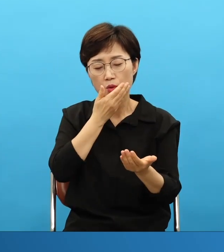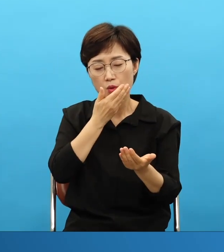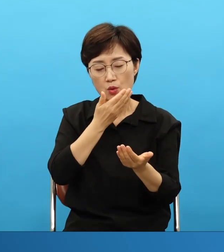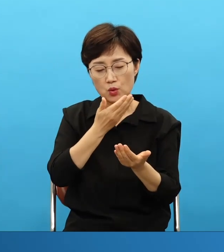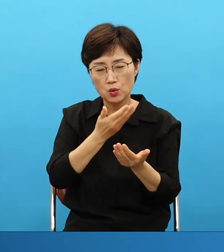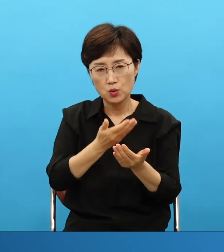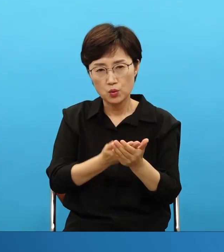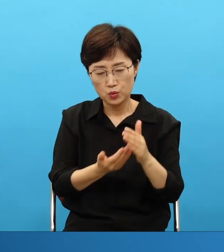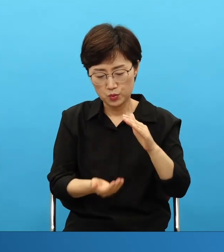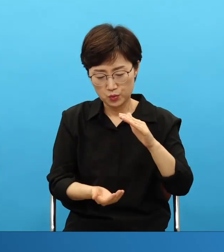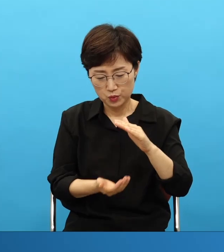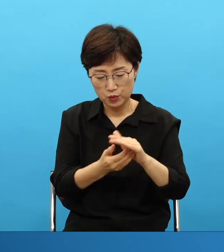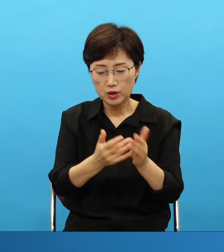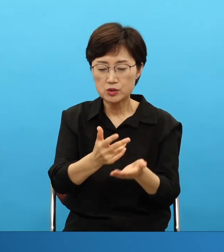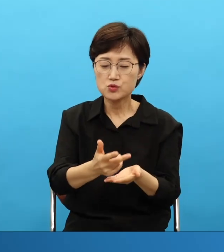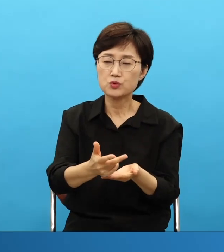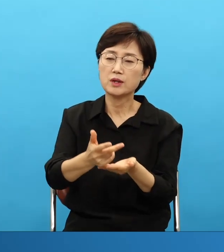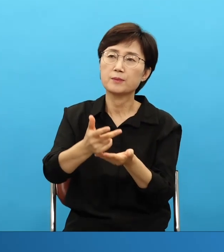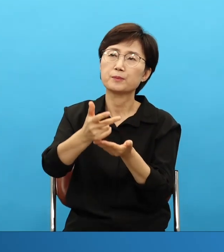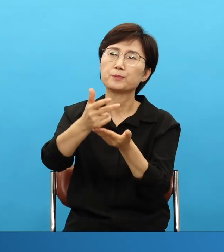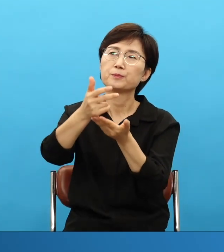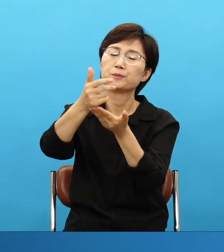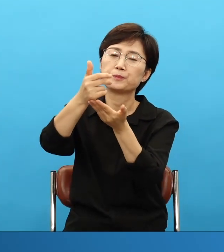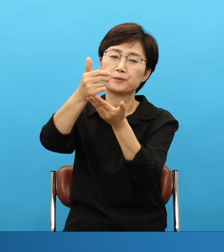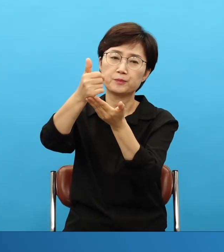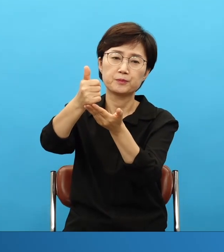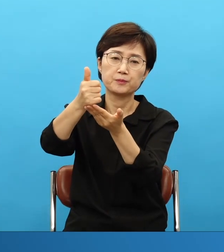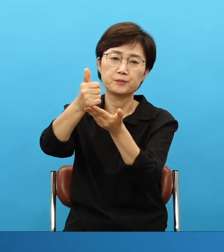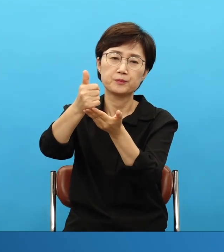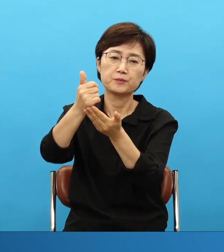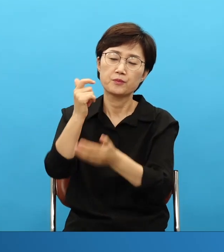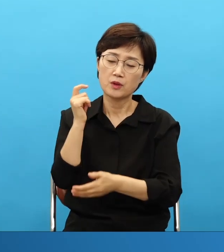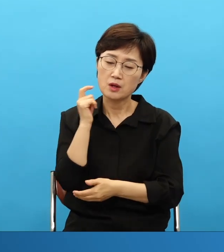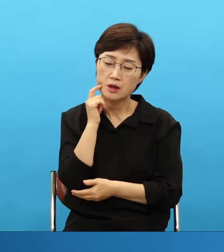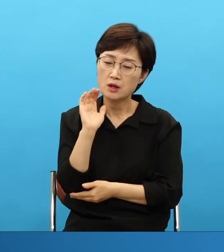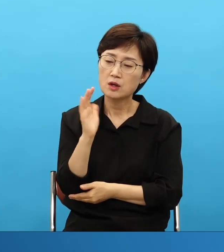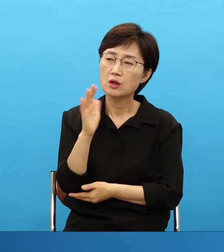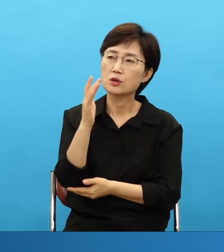리 존귀한 주님